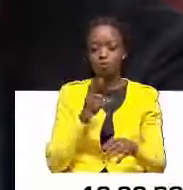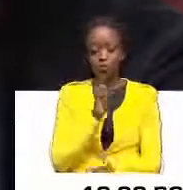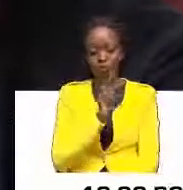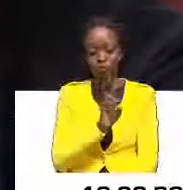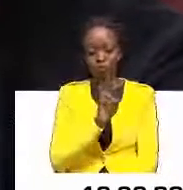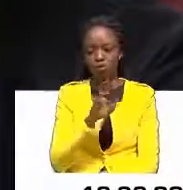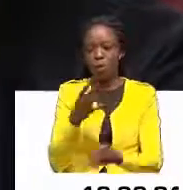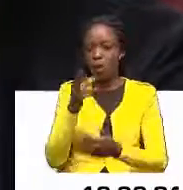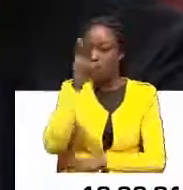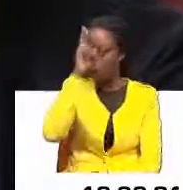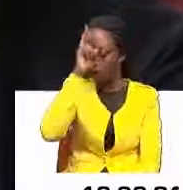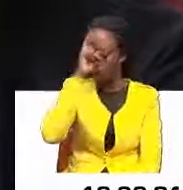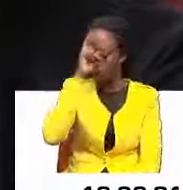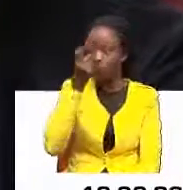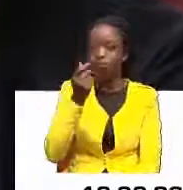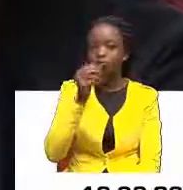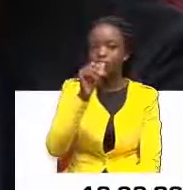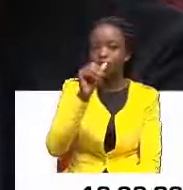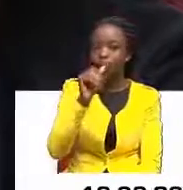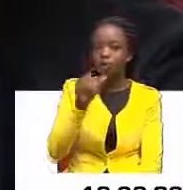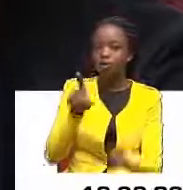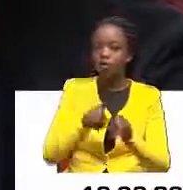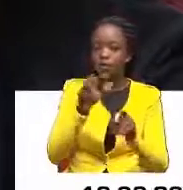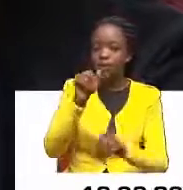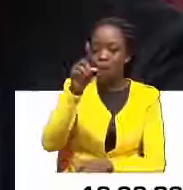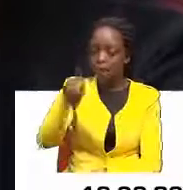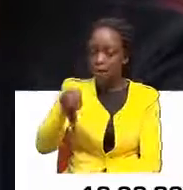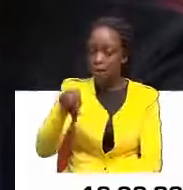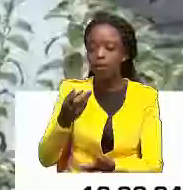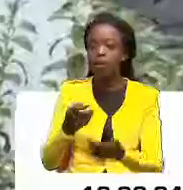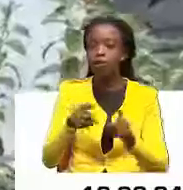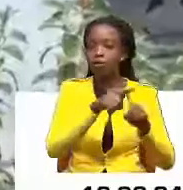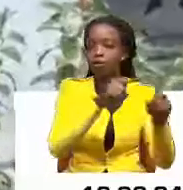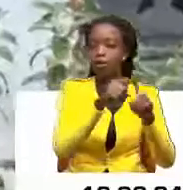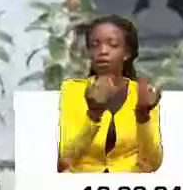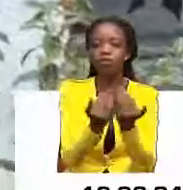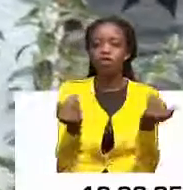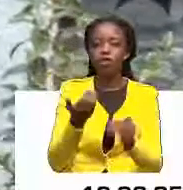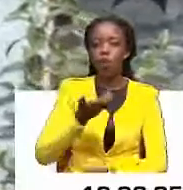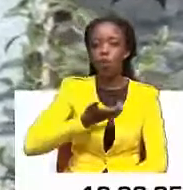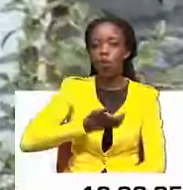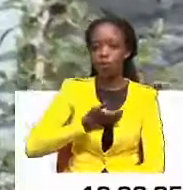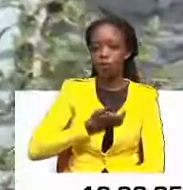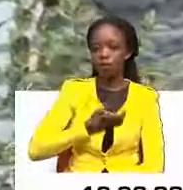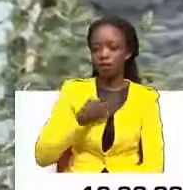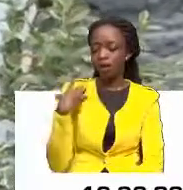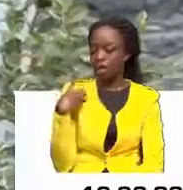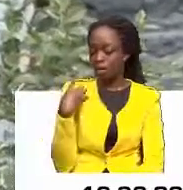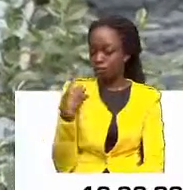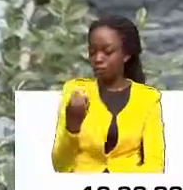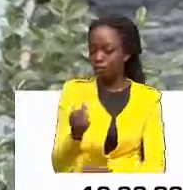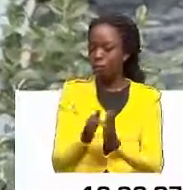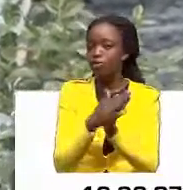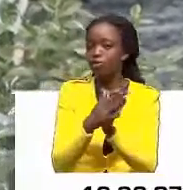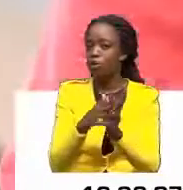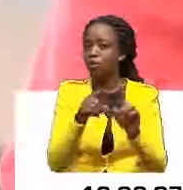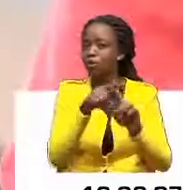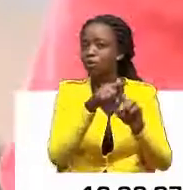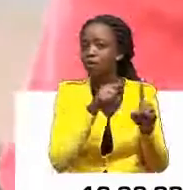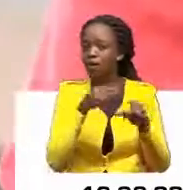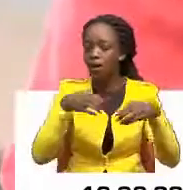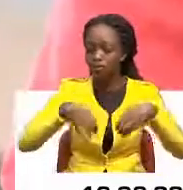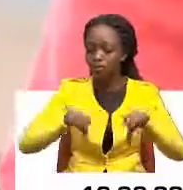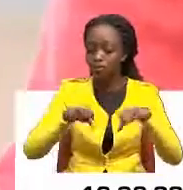hawa mapolisi, hawa kina Hesi na kina nani wakiua watoto wetu. Kisa cha hivi karibuni ni kile cha mauaji ya